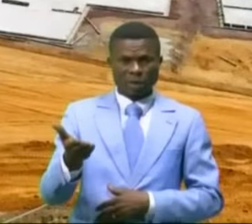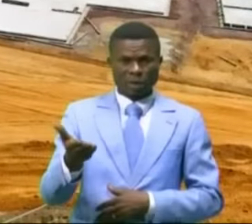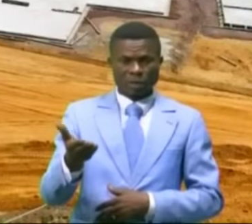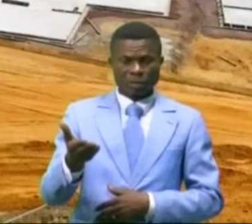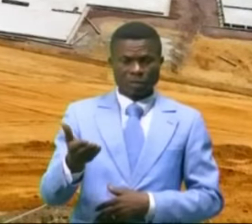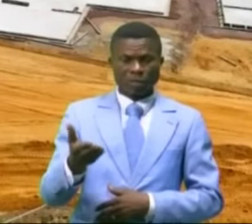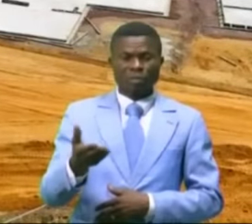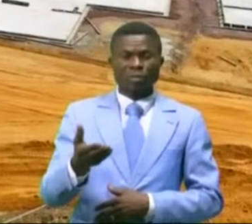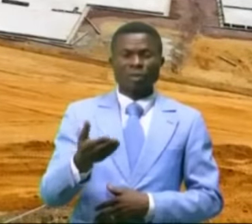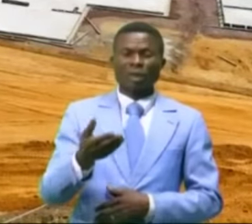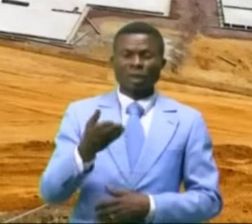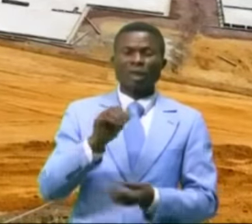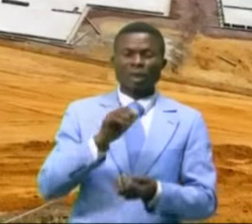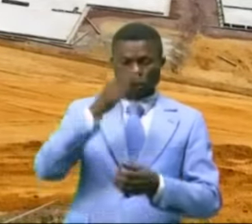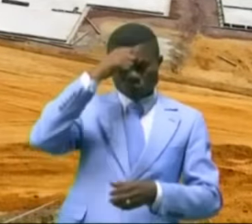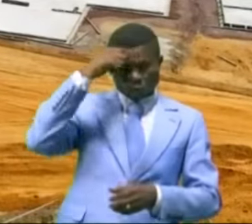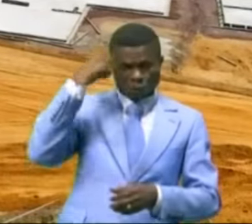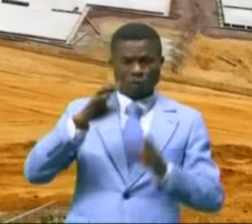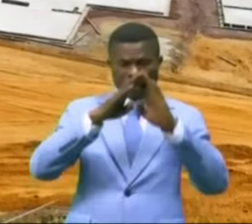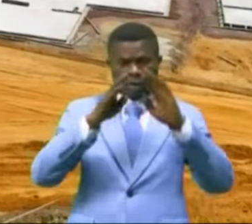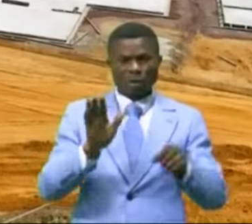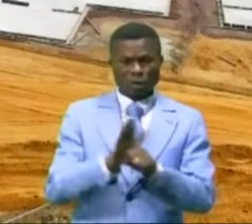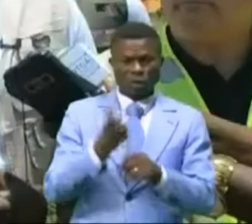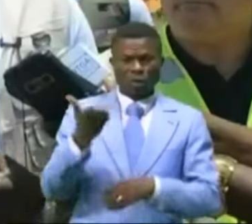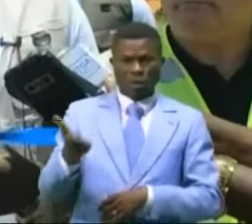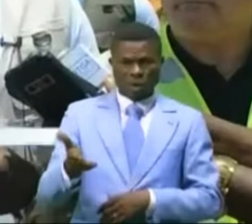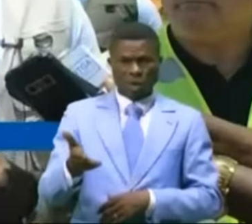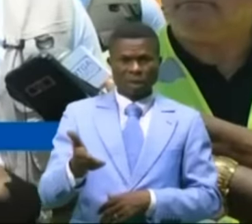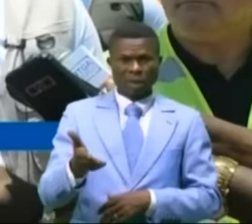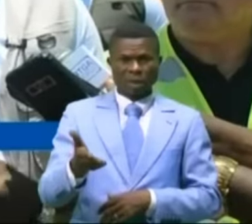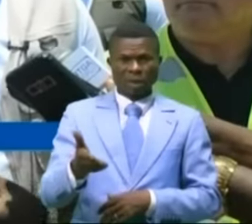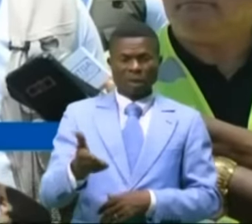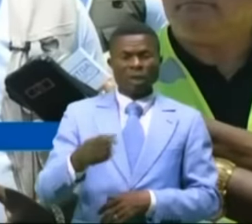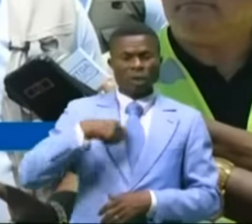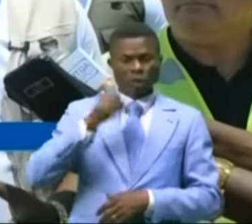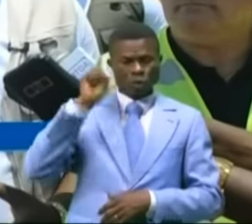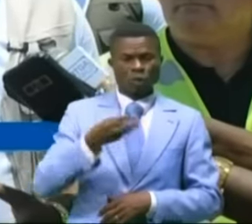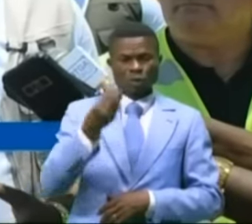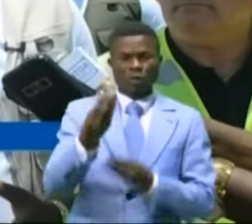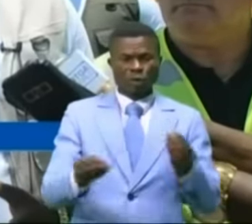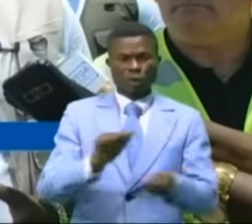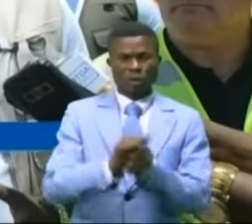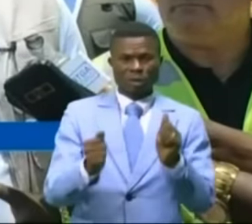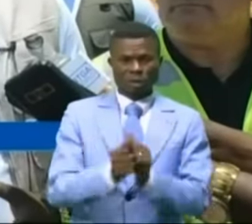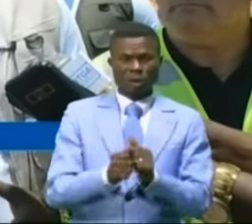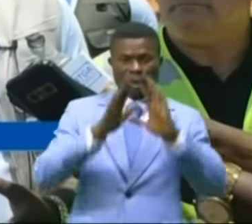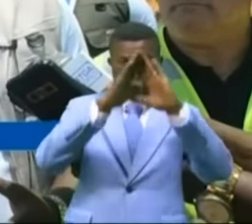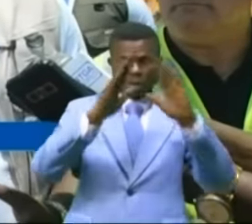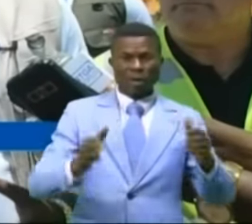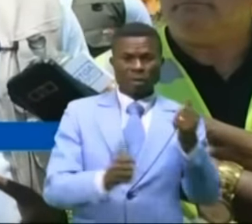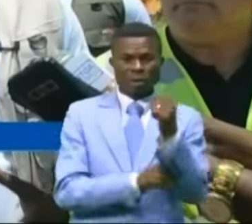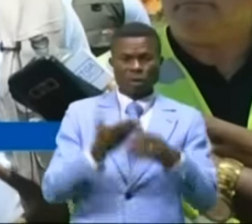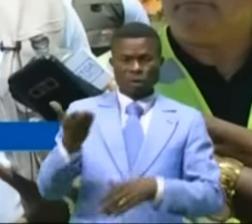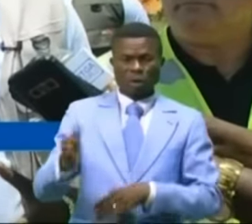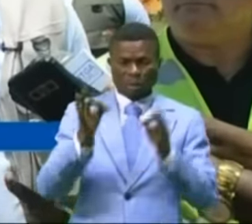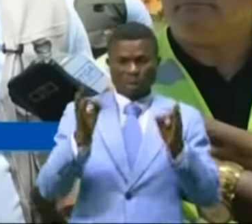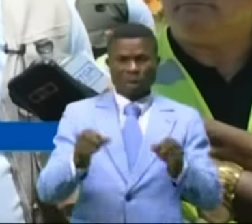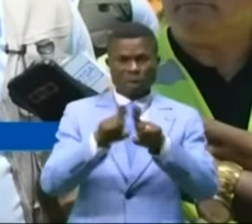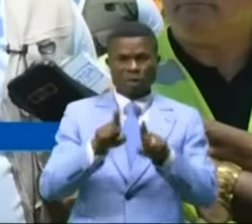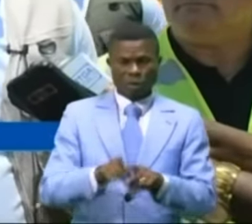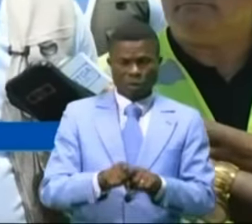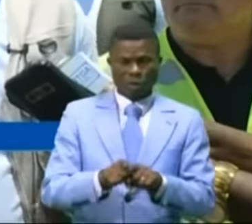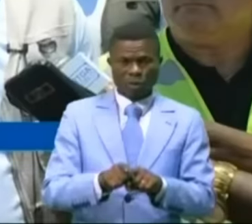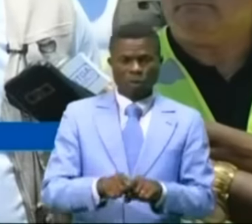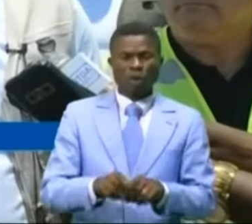un déficit criant des logements de notre pays. On devait résoudre les problèmes des sinistrés, mais aussi une